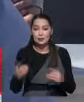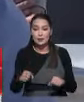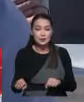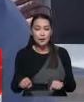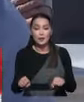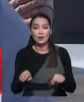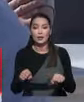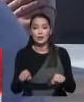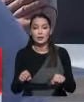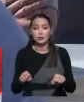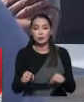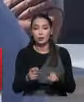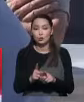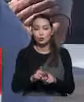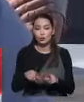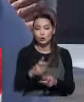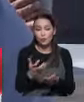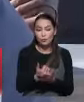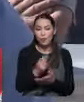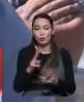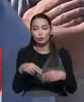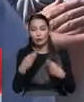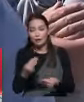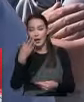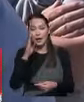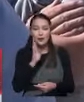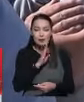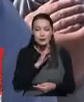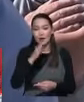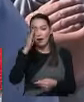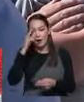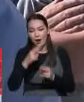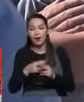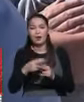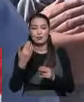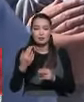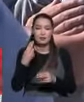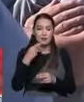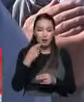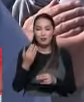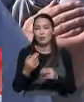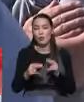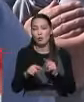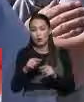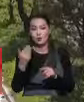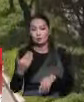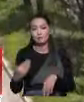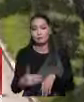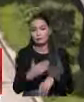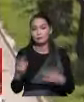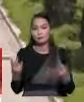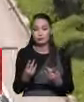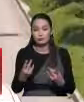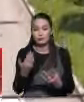самокатты жолын тауып алып беріп атқан әкесі, шешесі, ағасы, көкесі соларға бір шара қолданса деймін. Бір